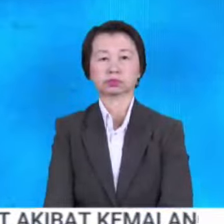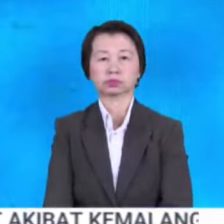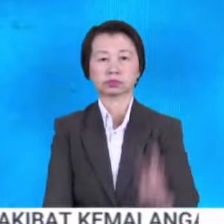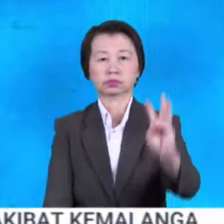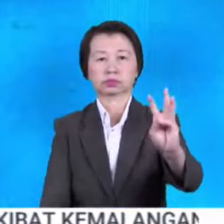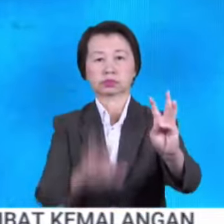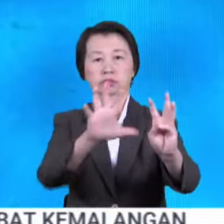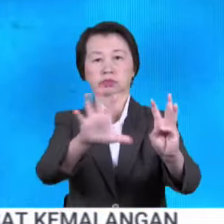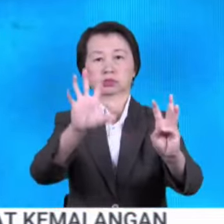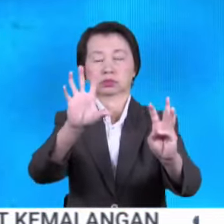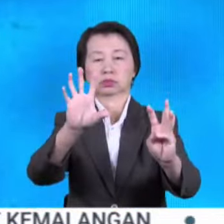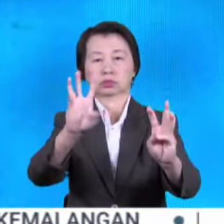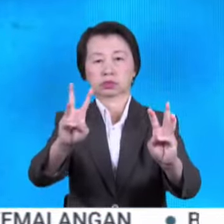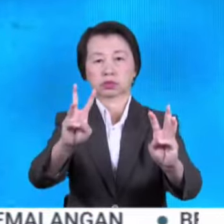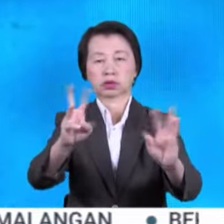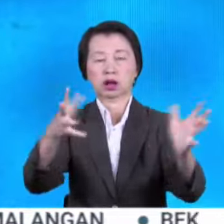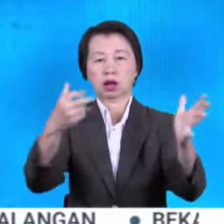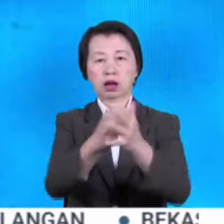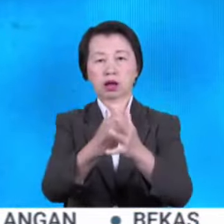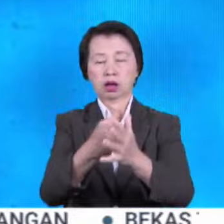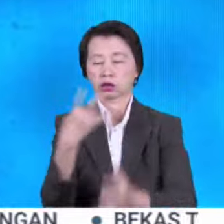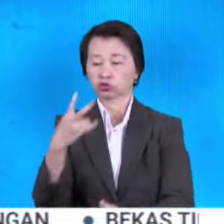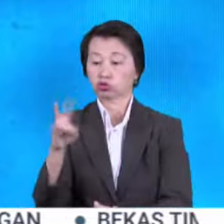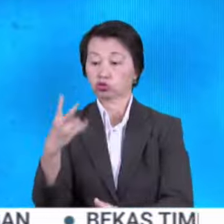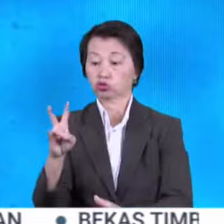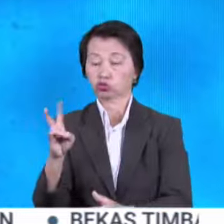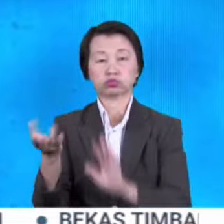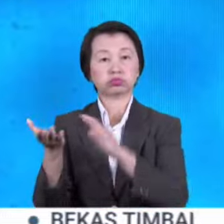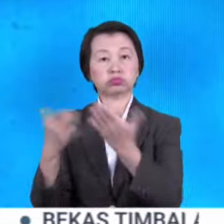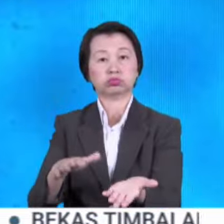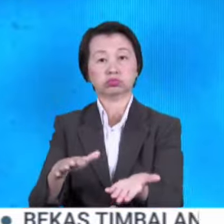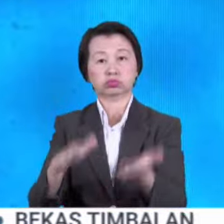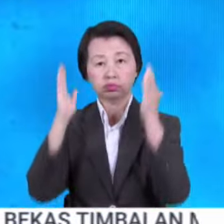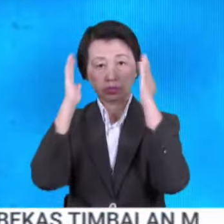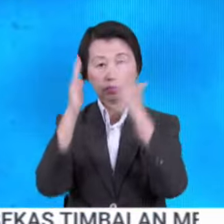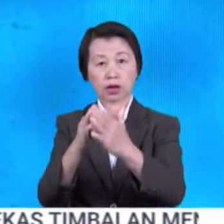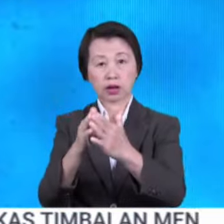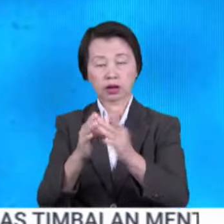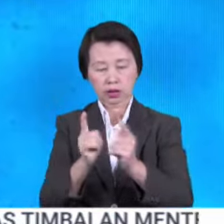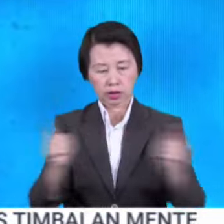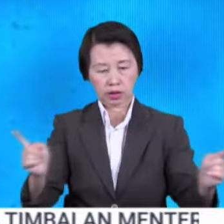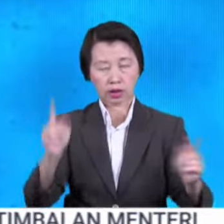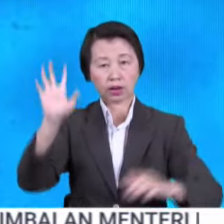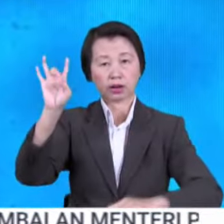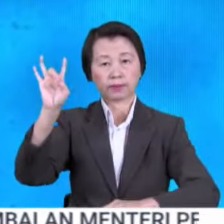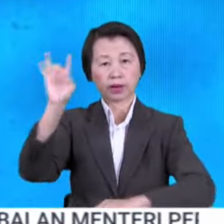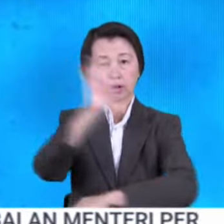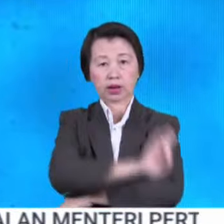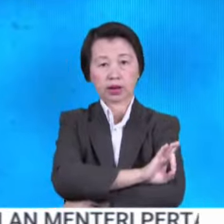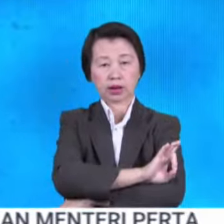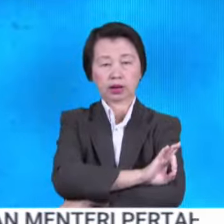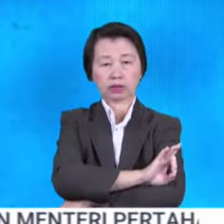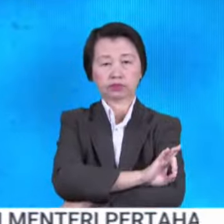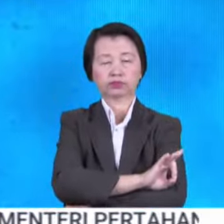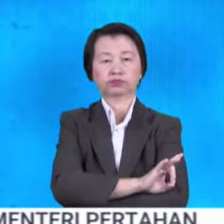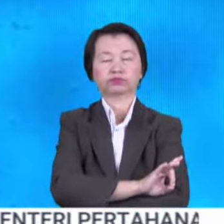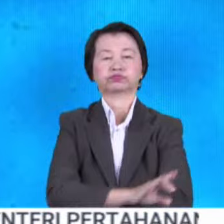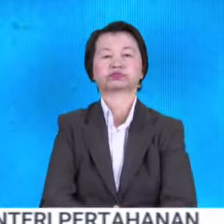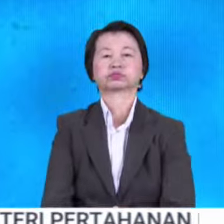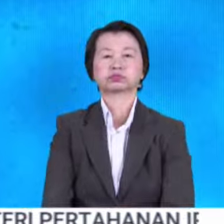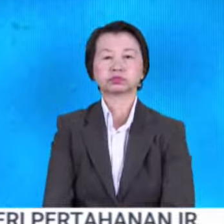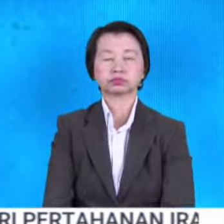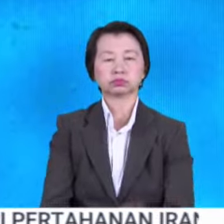656 kemalangan dengan 17 kiss kematian di recordkan di Pahang sepanjang 8 hari off selamat ke-20 dilaksanakan